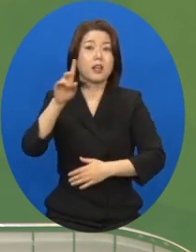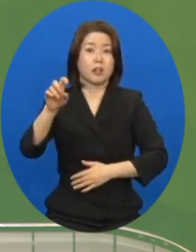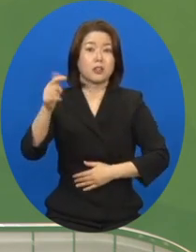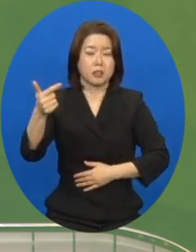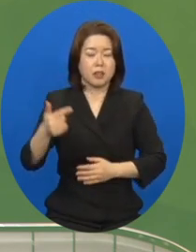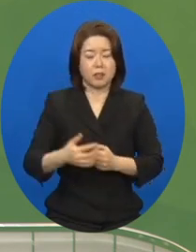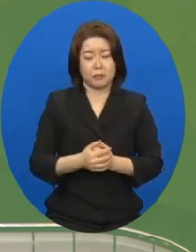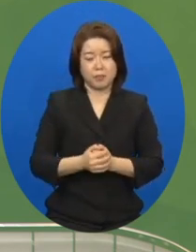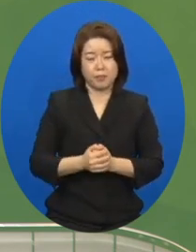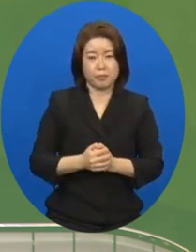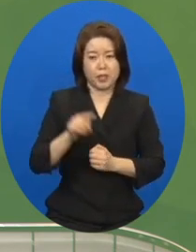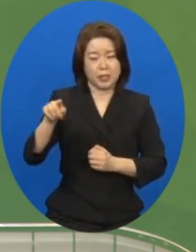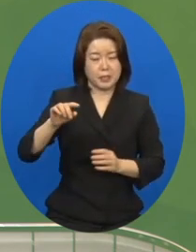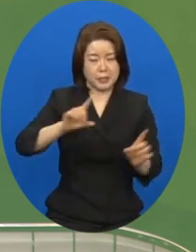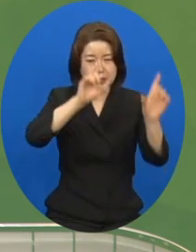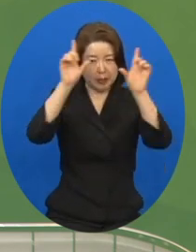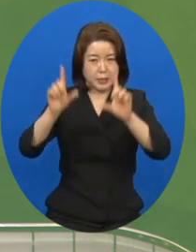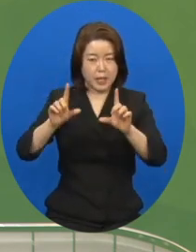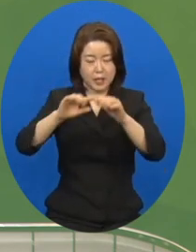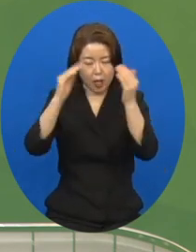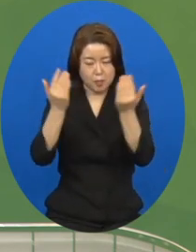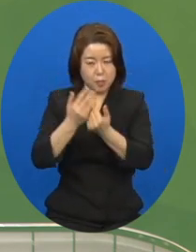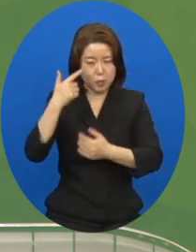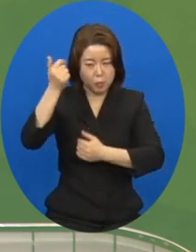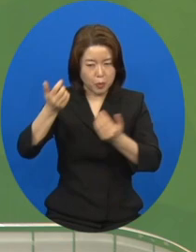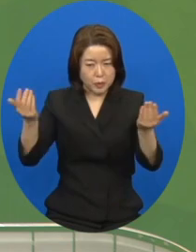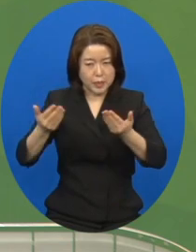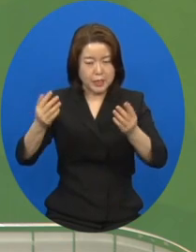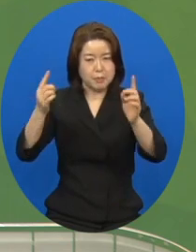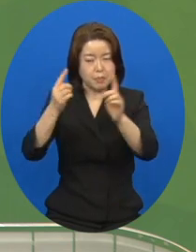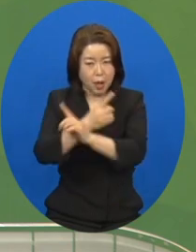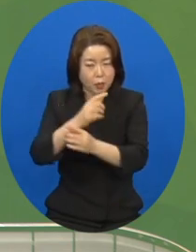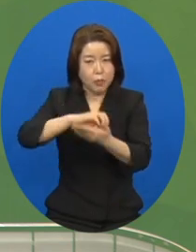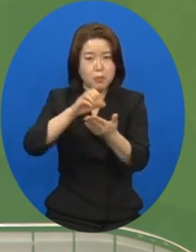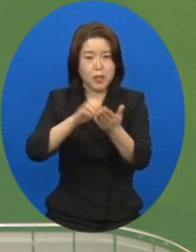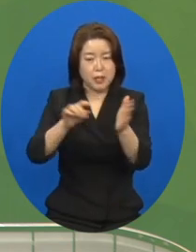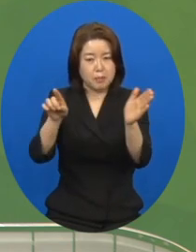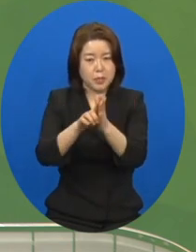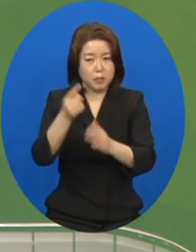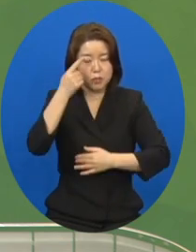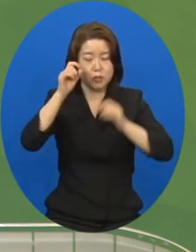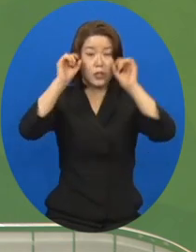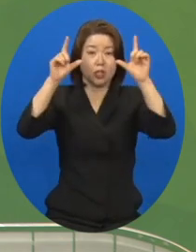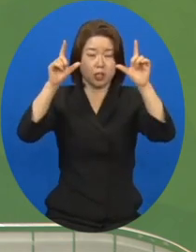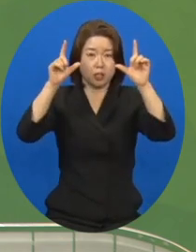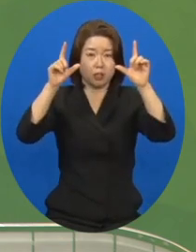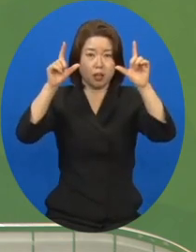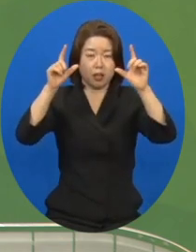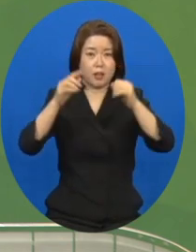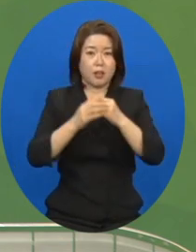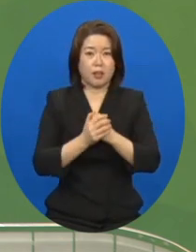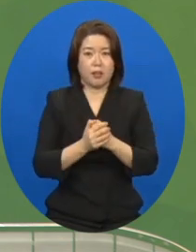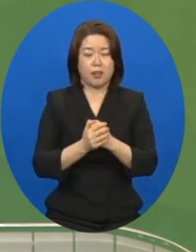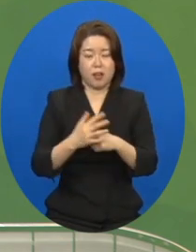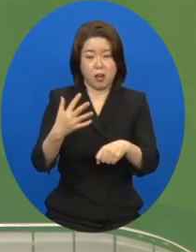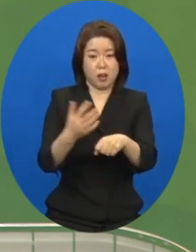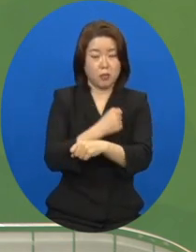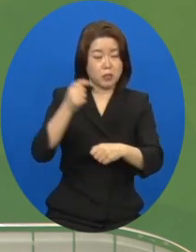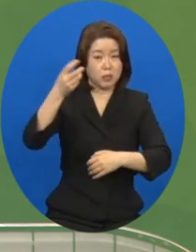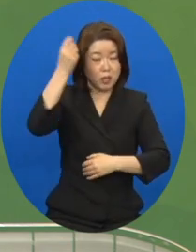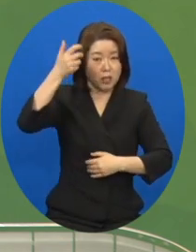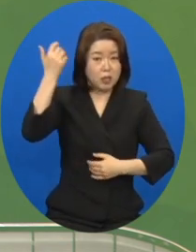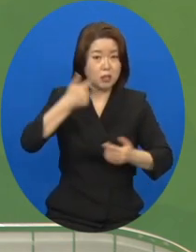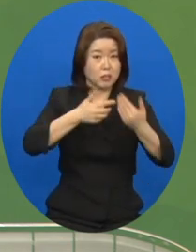삶과 사역 전체를 바꿀 수 있는 믿음의 눈이 뜨여요. 무슨 엄청난 성령 체험을 한 것일까요?